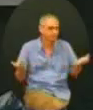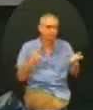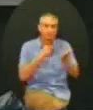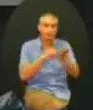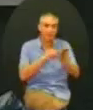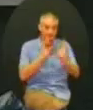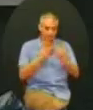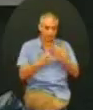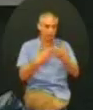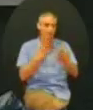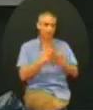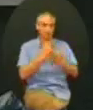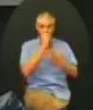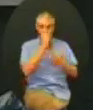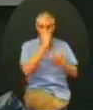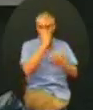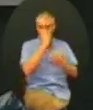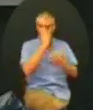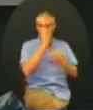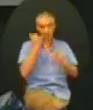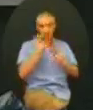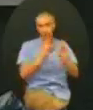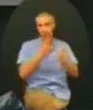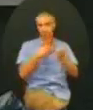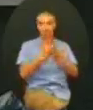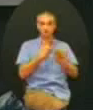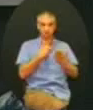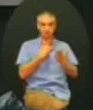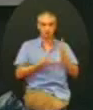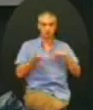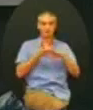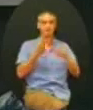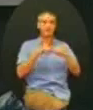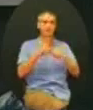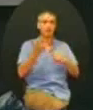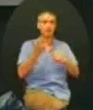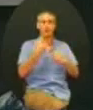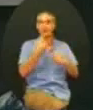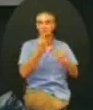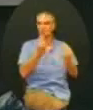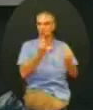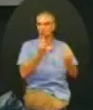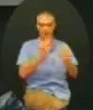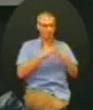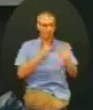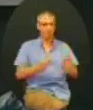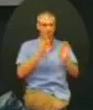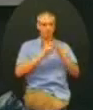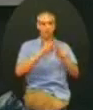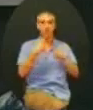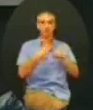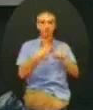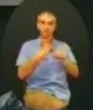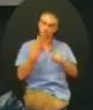כיוון שזה באמת נהיה קרוב, עלו הסתייגויות להצעה שלנו שהולכת לעלות לוועידה. עלו הסתייגויות שאמרו, רגע, הכל נדחה בחודשיים